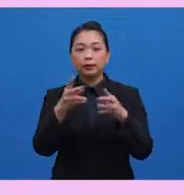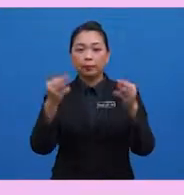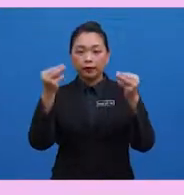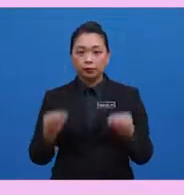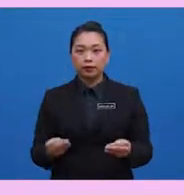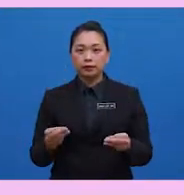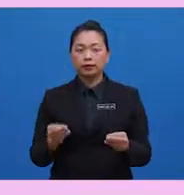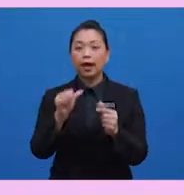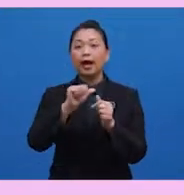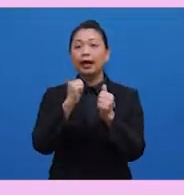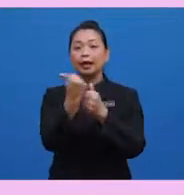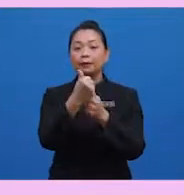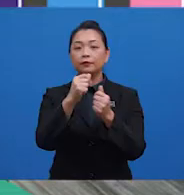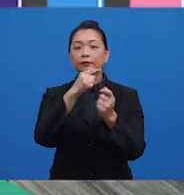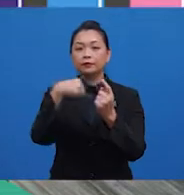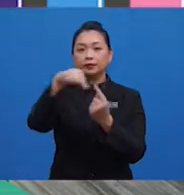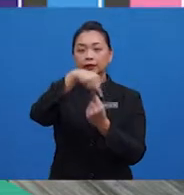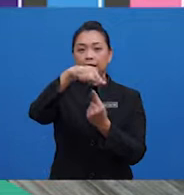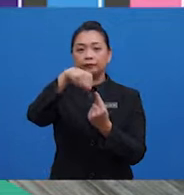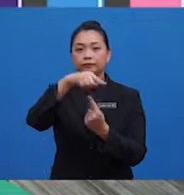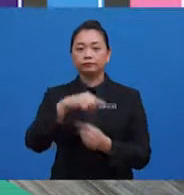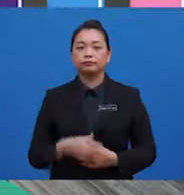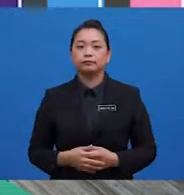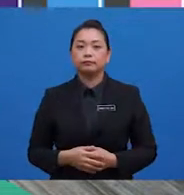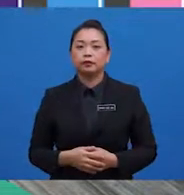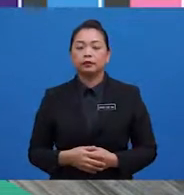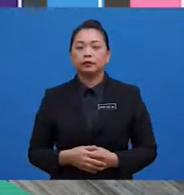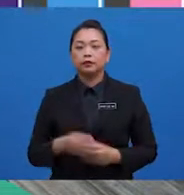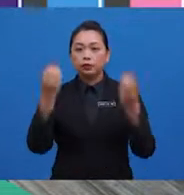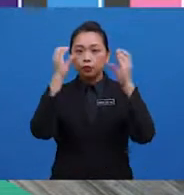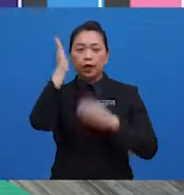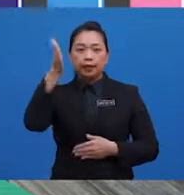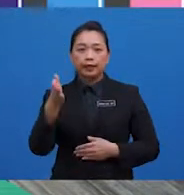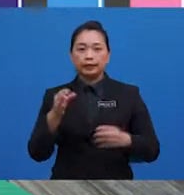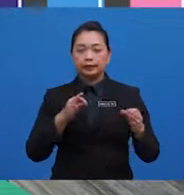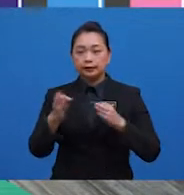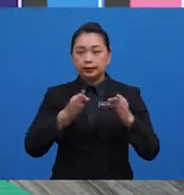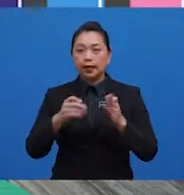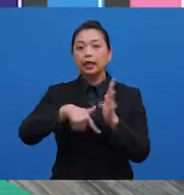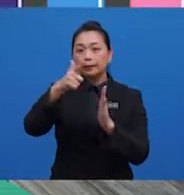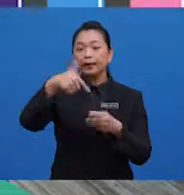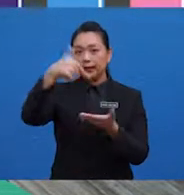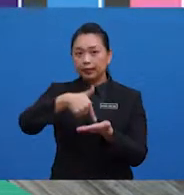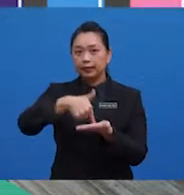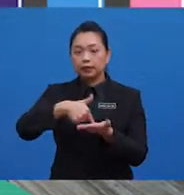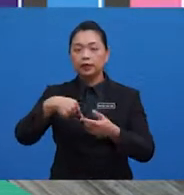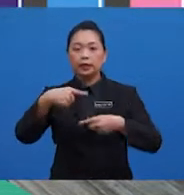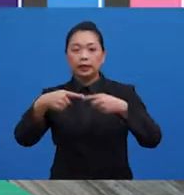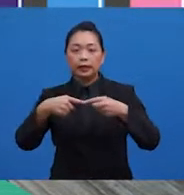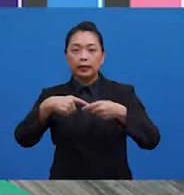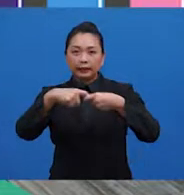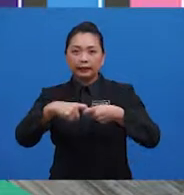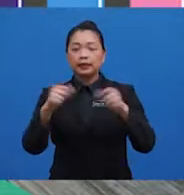dan alam sekitar fizikal. Pada hari ini, cikgu akan menerangkan dengan lebih lanjut berkaitan dengan